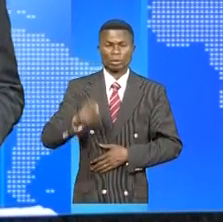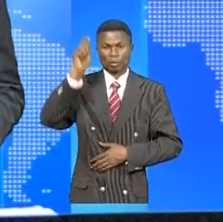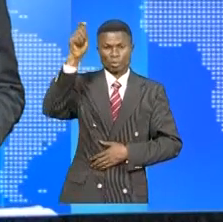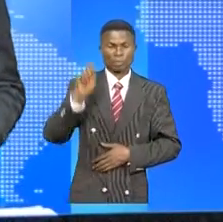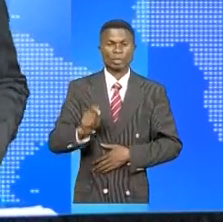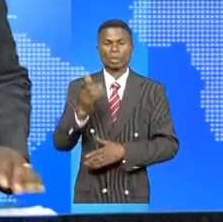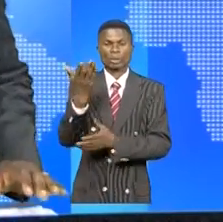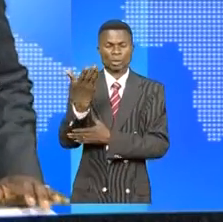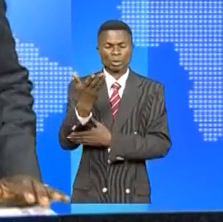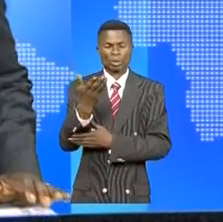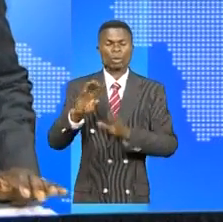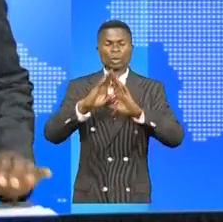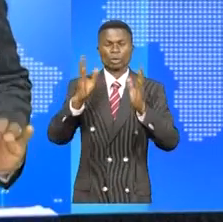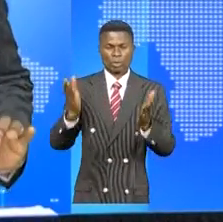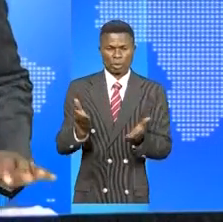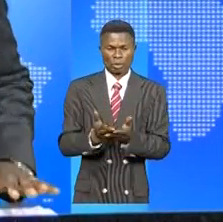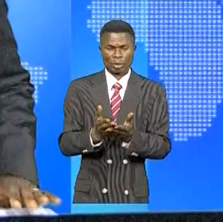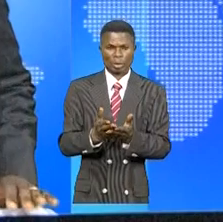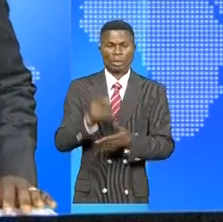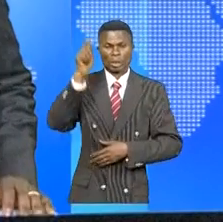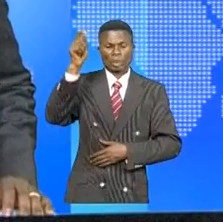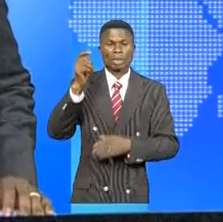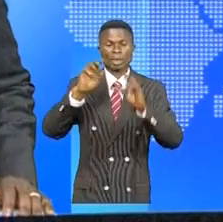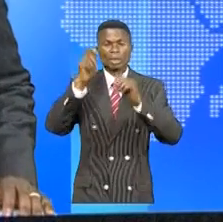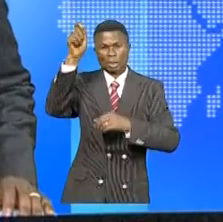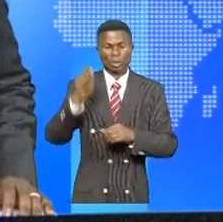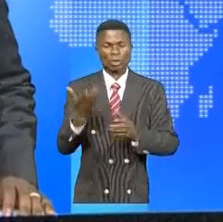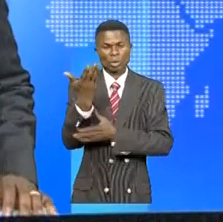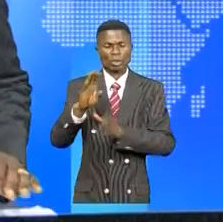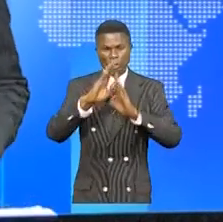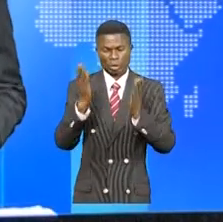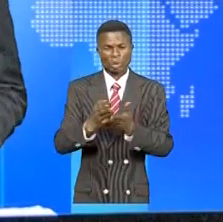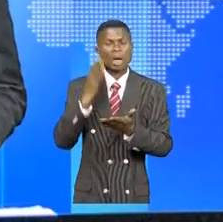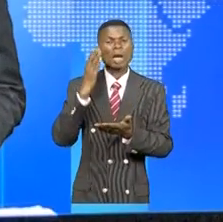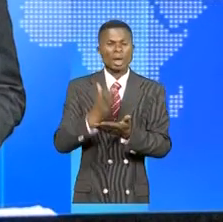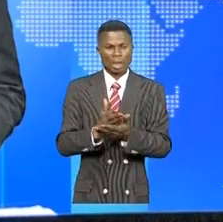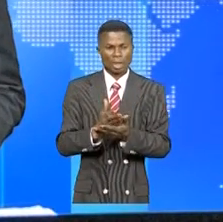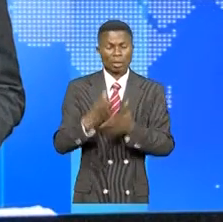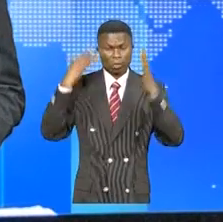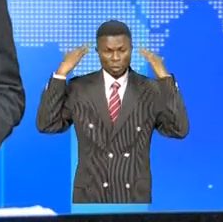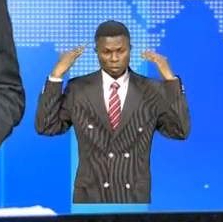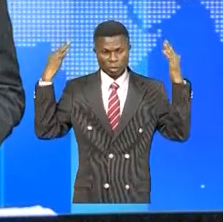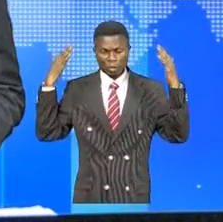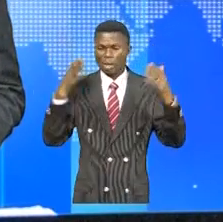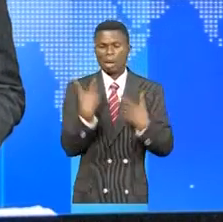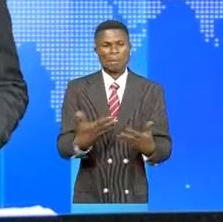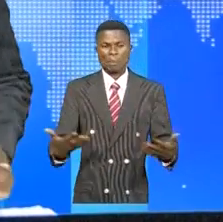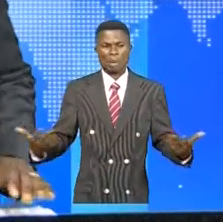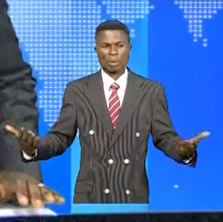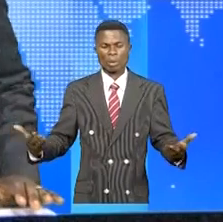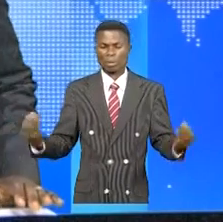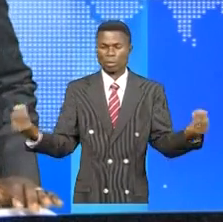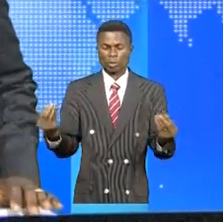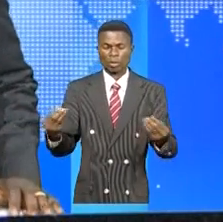Les FARDC demandent à tous de mettre un terme aux spéculations inutiles afin de ne